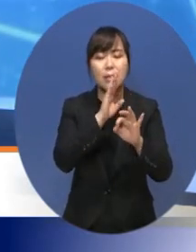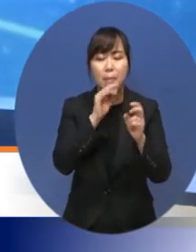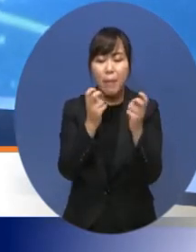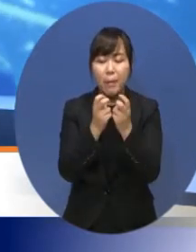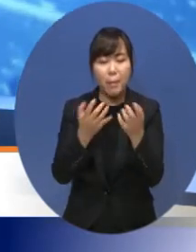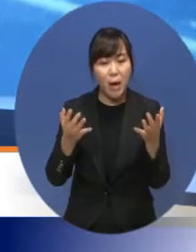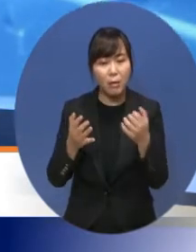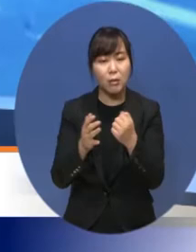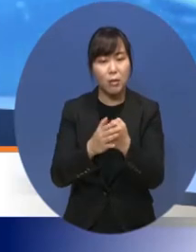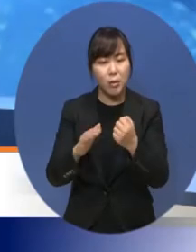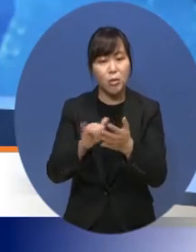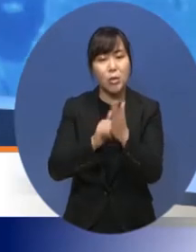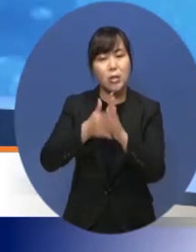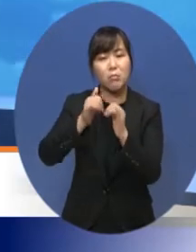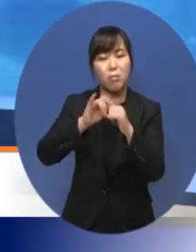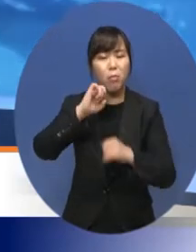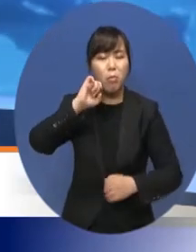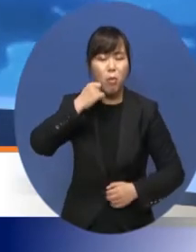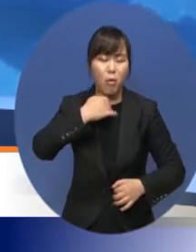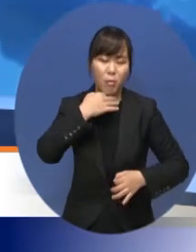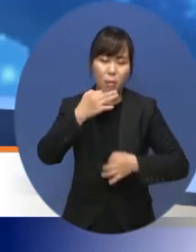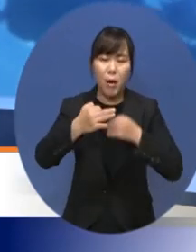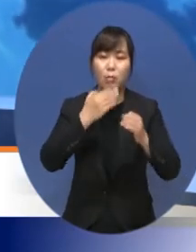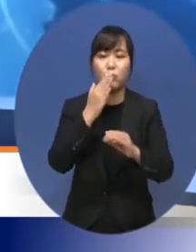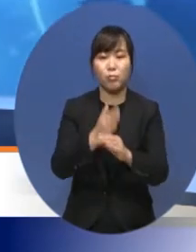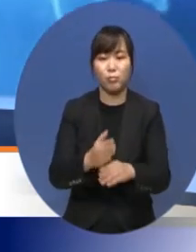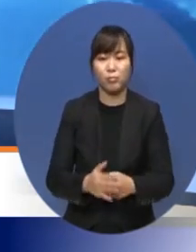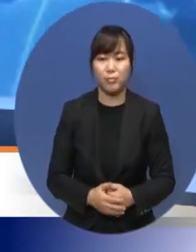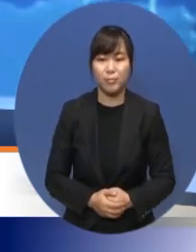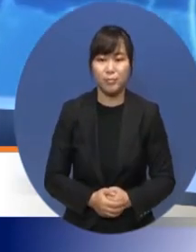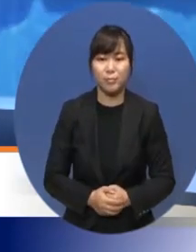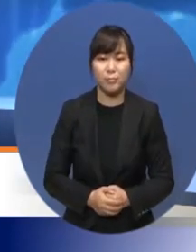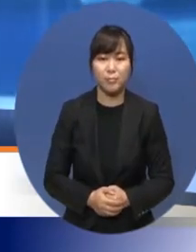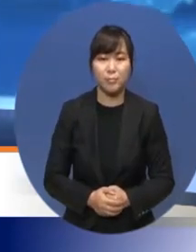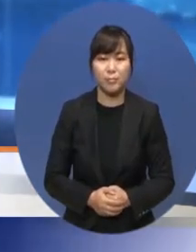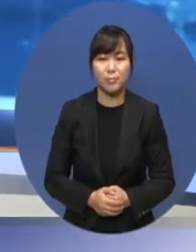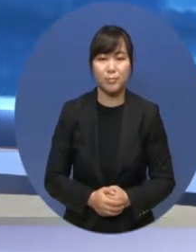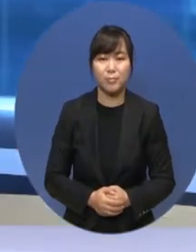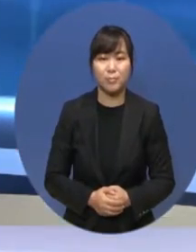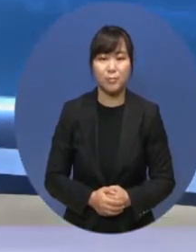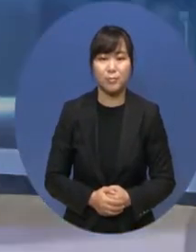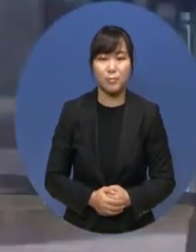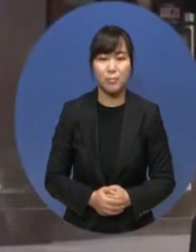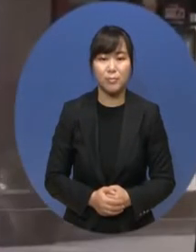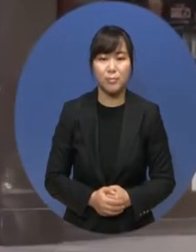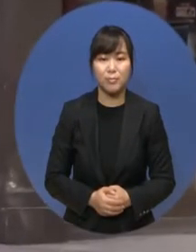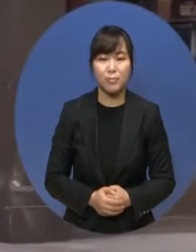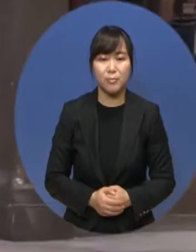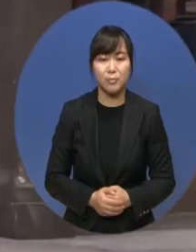방안이 없어 뉴욕 시민들이 어려움을 호소하고 있습니다. 이오비 통신원입니다.